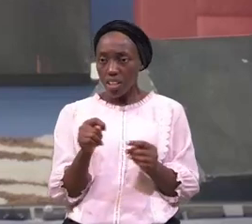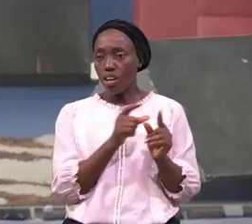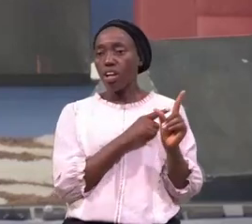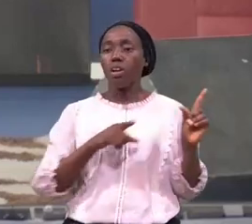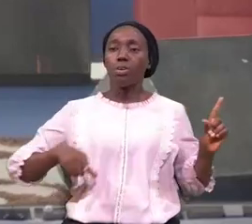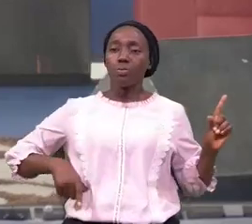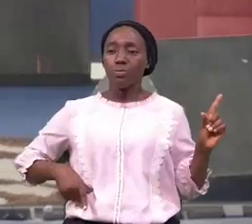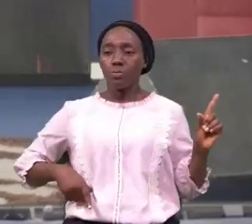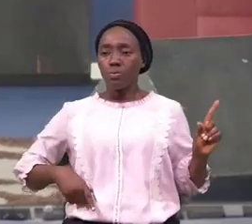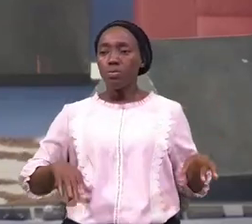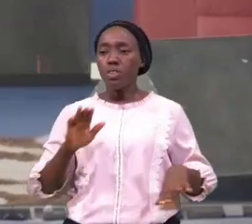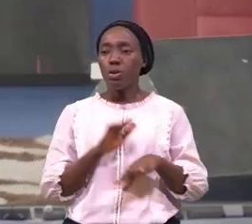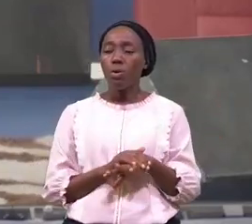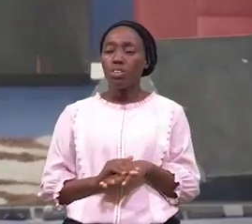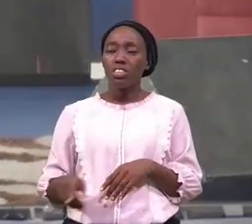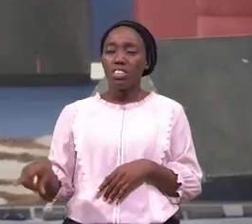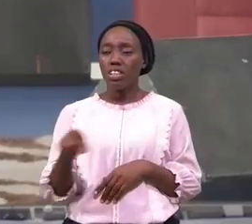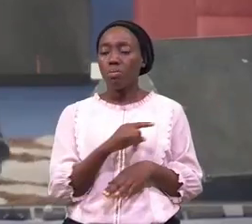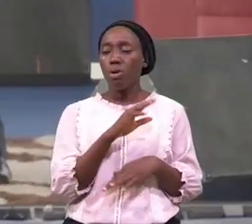Seigneur.